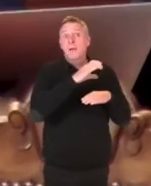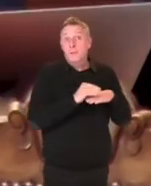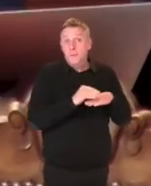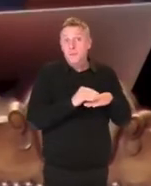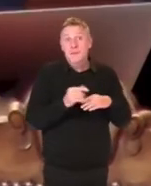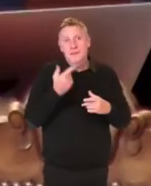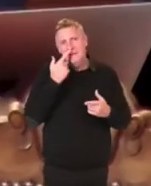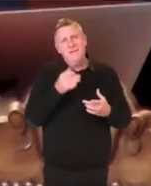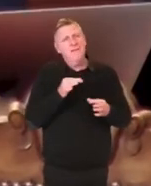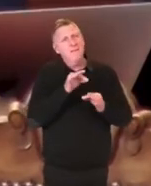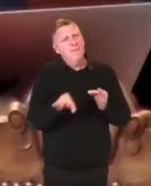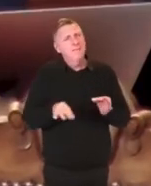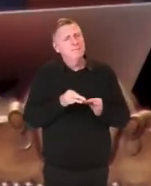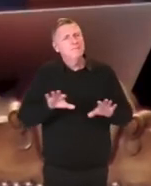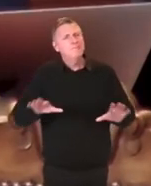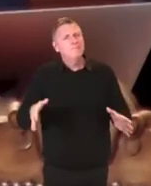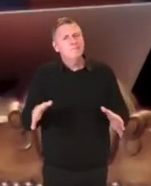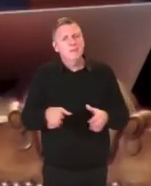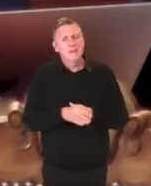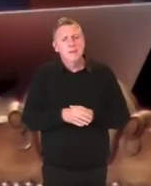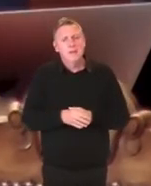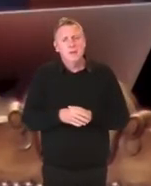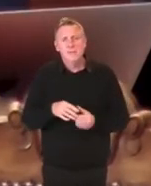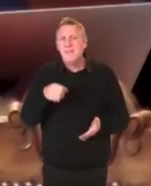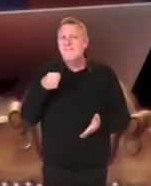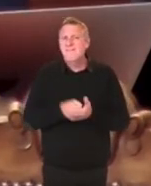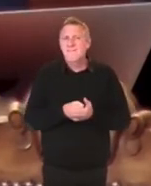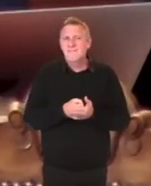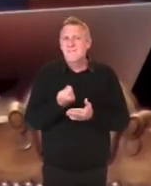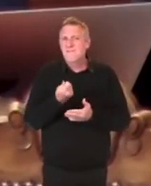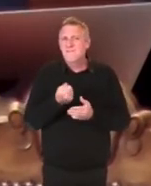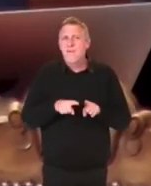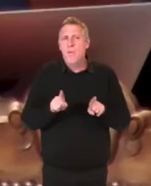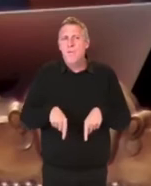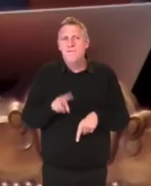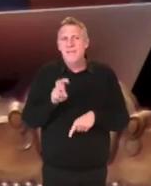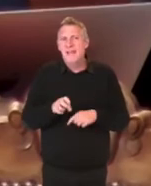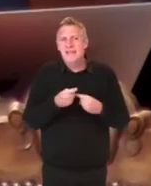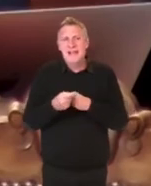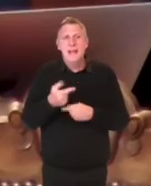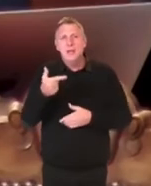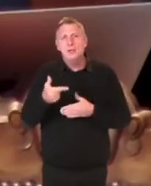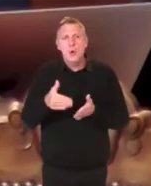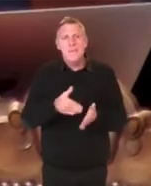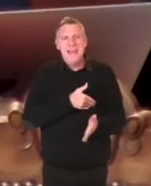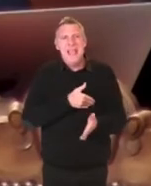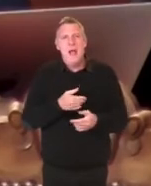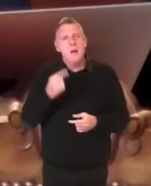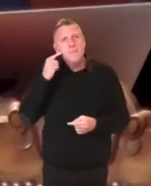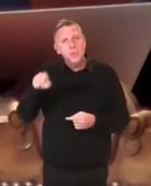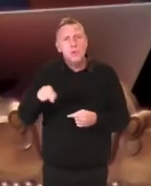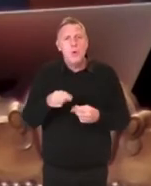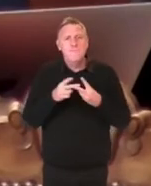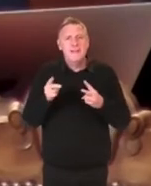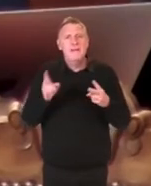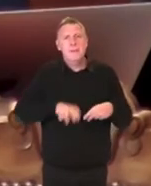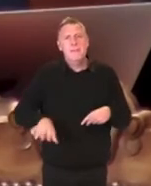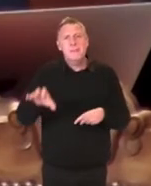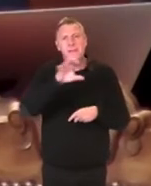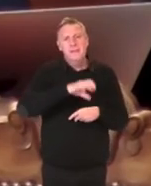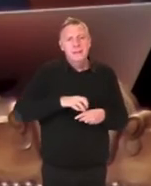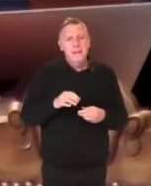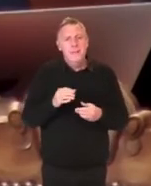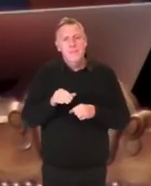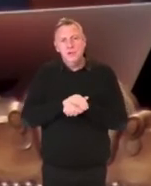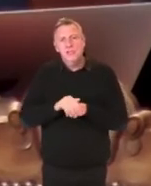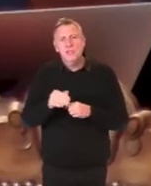vertueux. Par ailleurs, le fonds vert est porté à plus de 2 milliards d'accompagnement, notamment auprès des collectivités pour la politique écologique. Donc